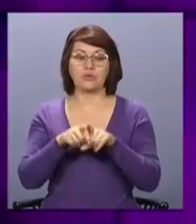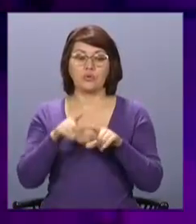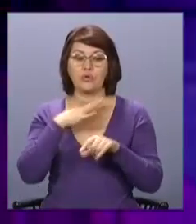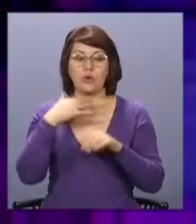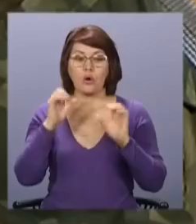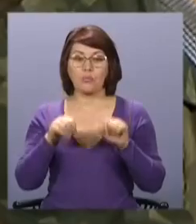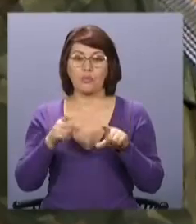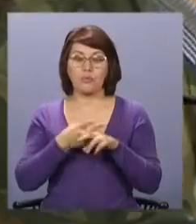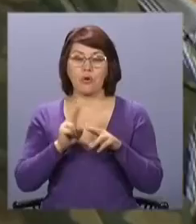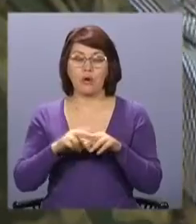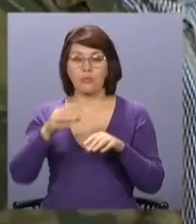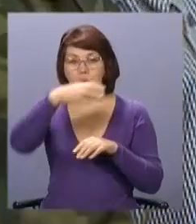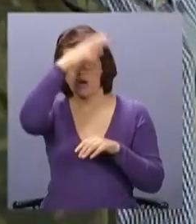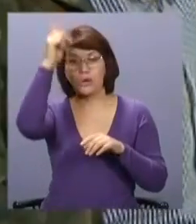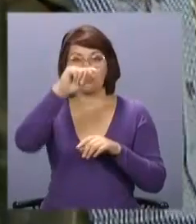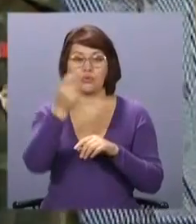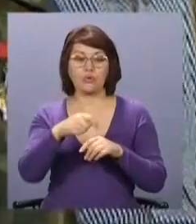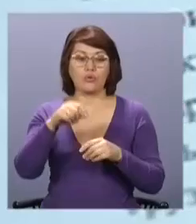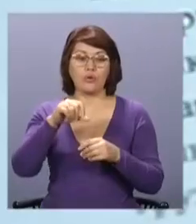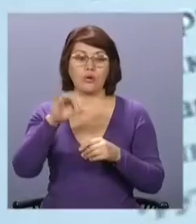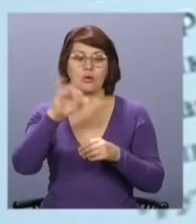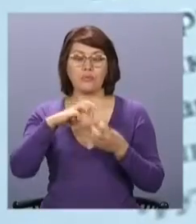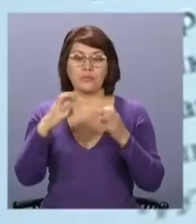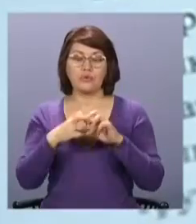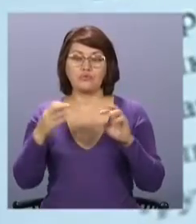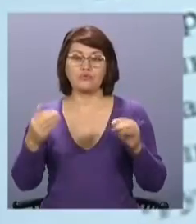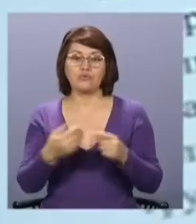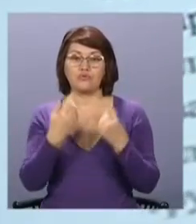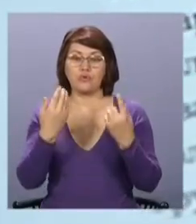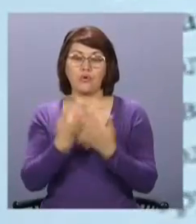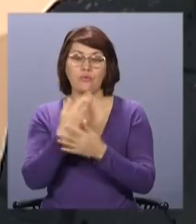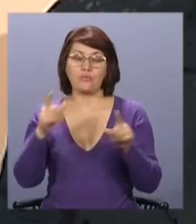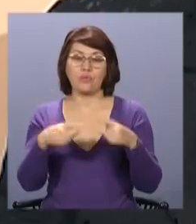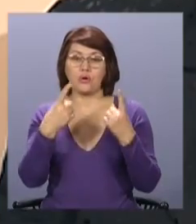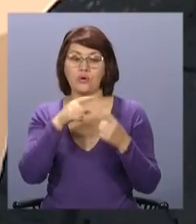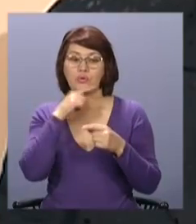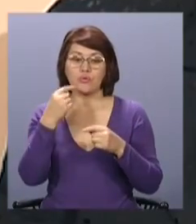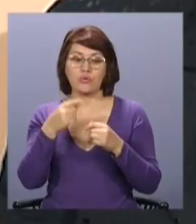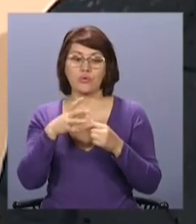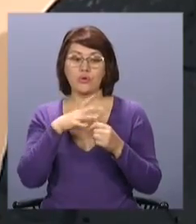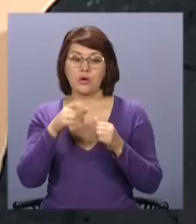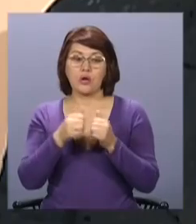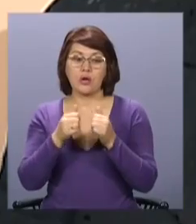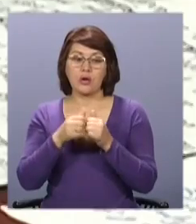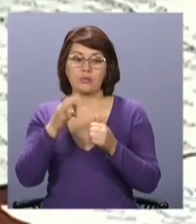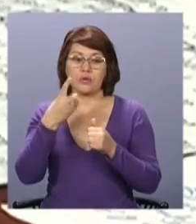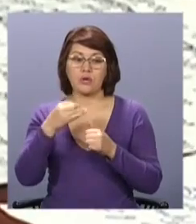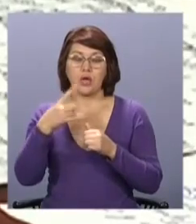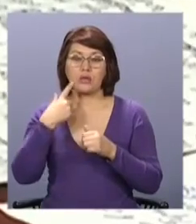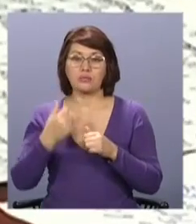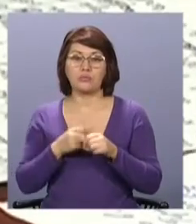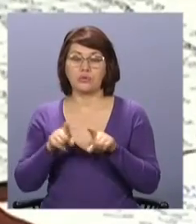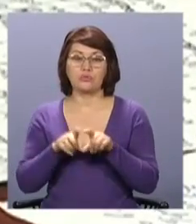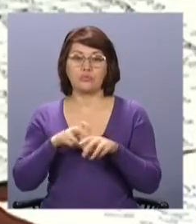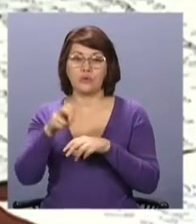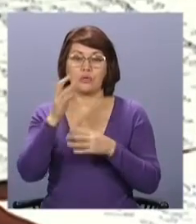болуы мүмкін. Ауған соғысының ардагерлері осы мәселені қайта көтеріп, олар көрші Ресейдің Подольский қаласындағы әскери мұрағатына хат